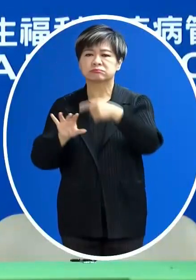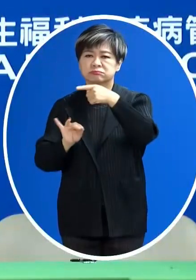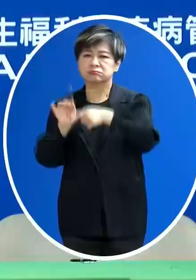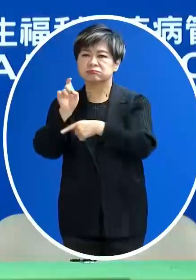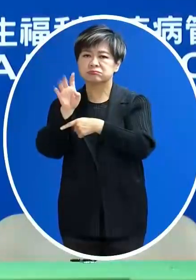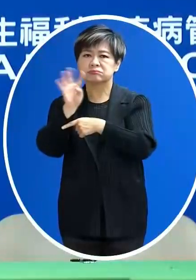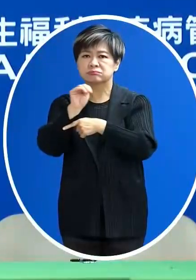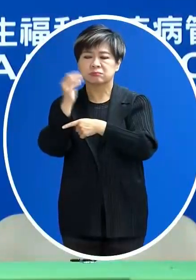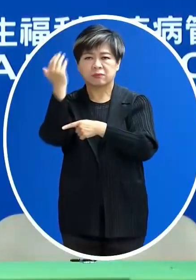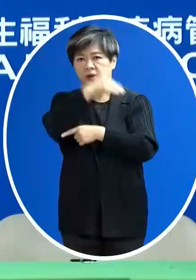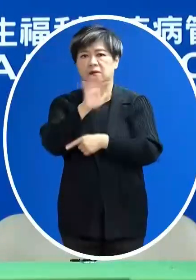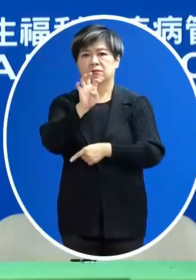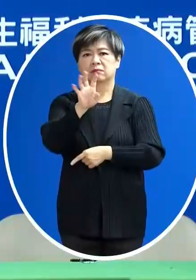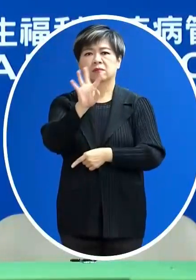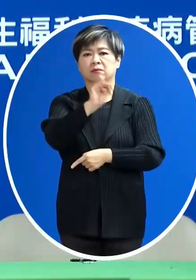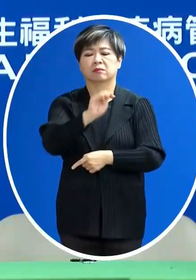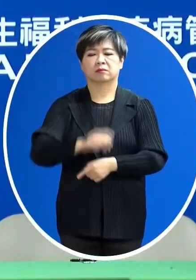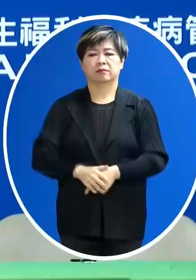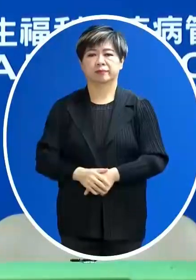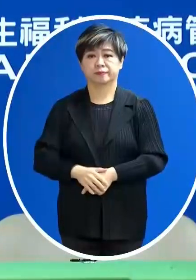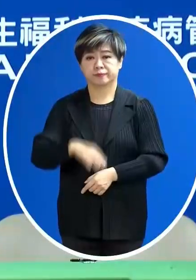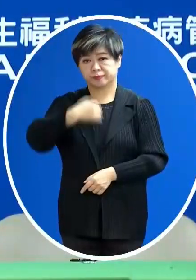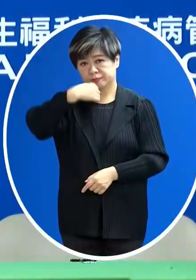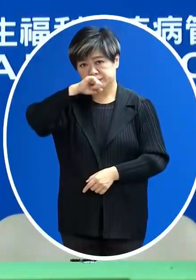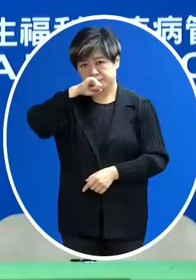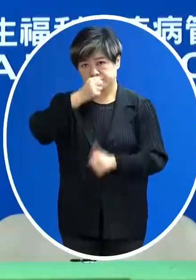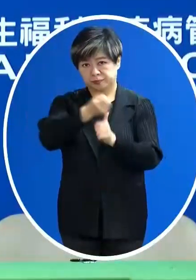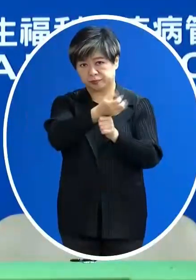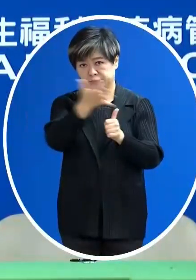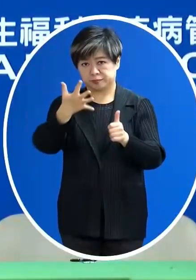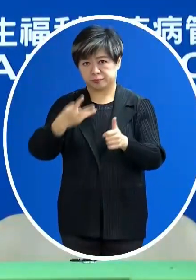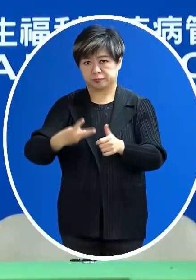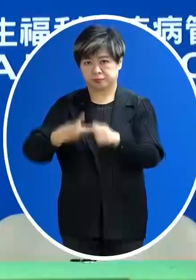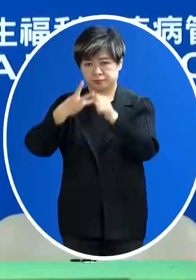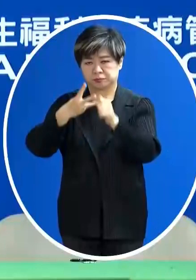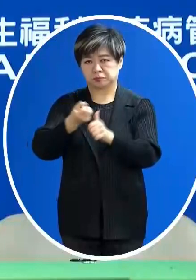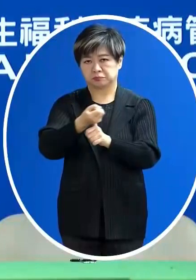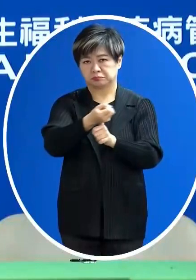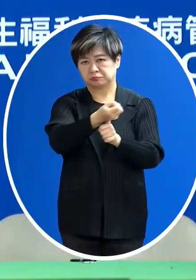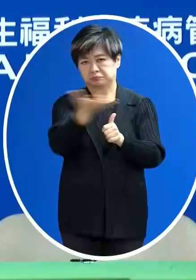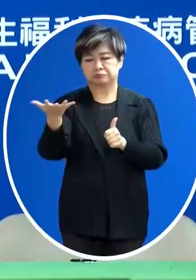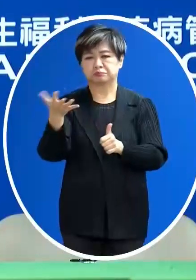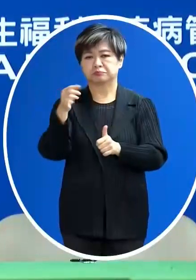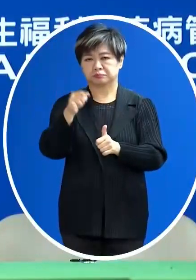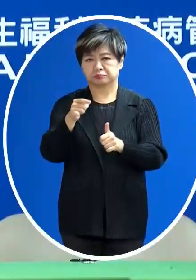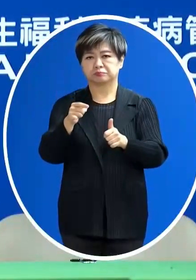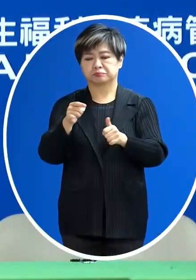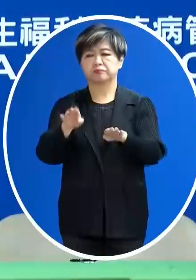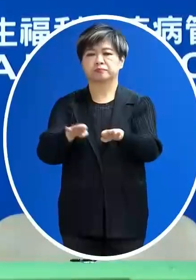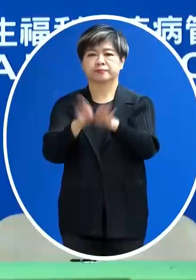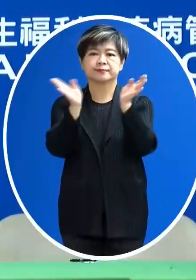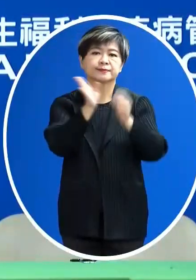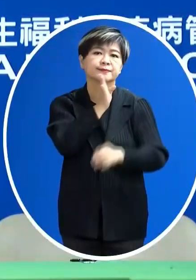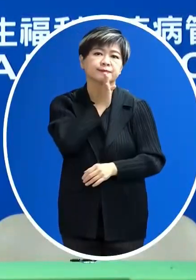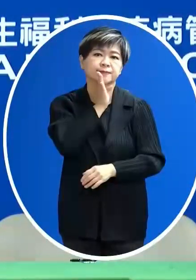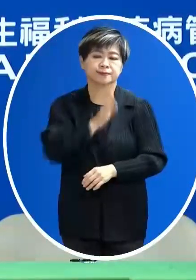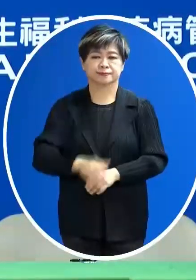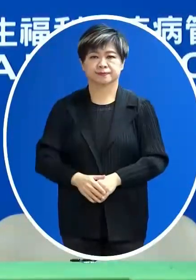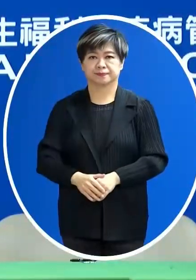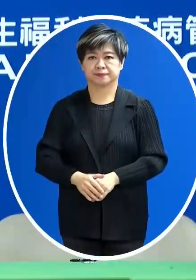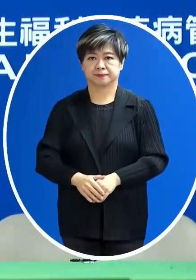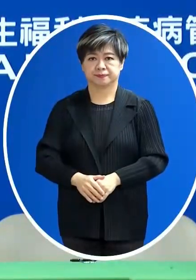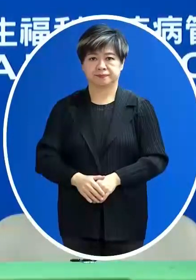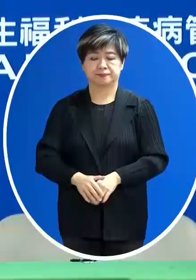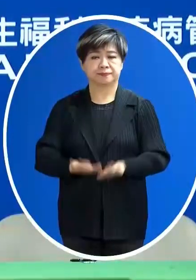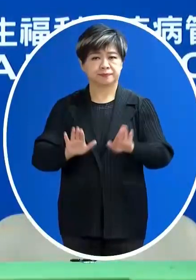加。那我想我们自己的疫情，第三波疫情已经确定哈，开始。那所以在这边还